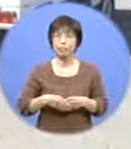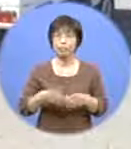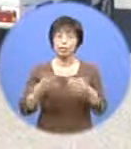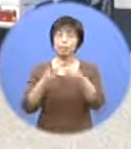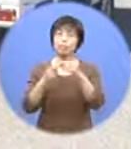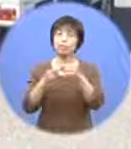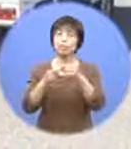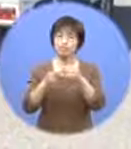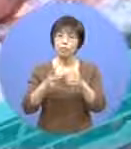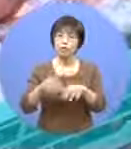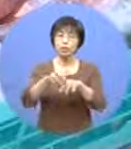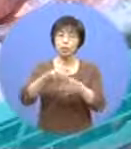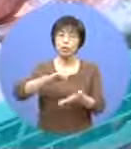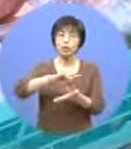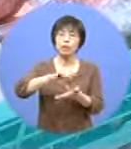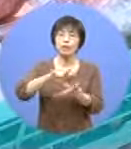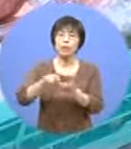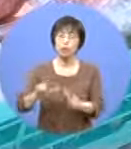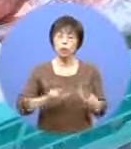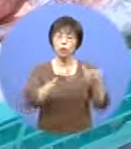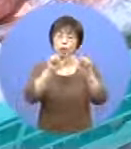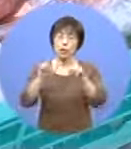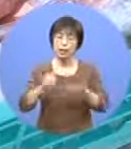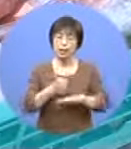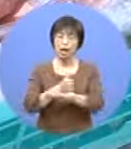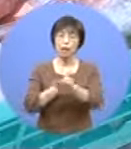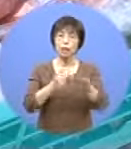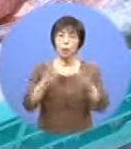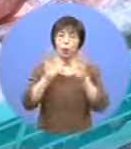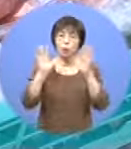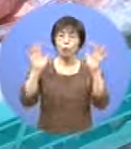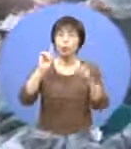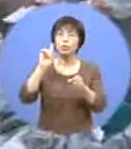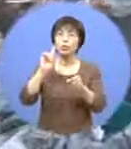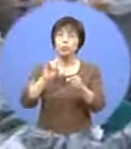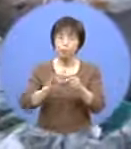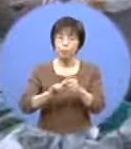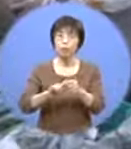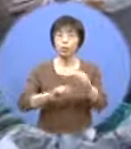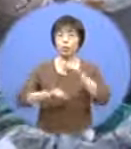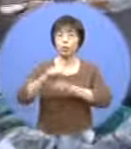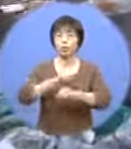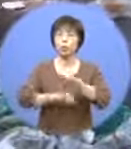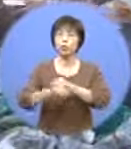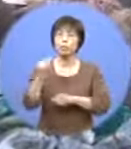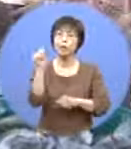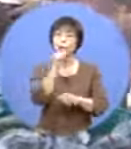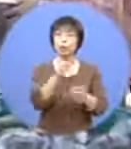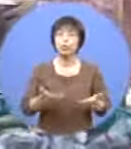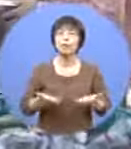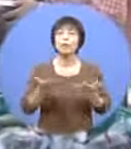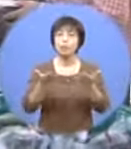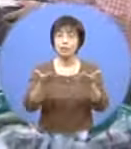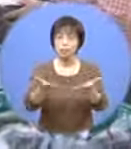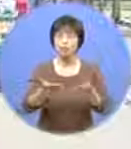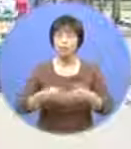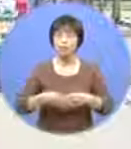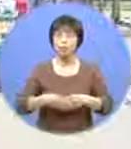後半は農村地域の暮らしや環境を豊かにするための県の取り組みを紹介します。